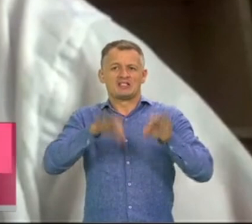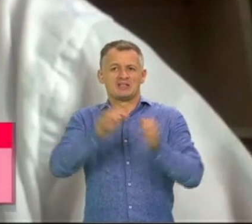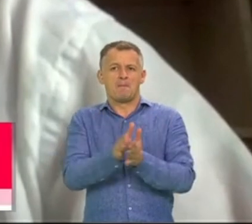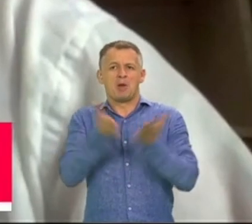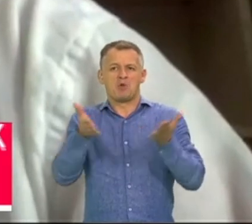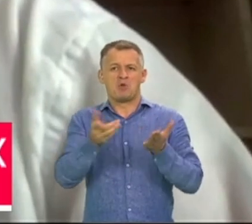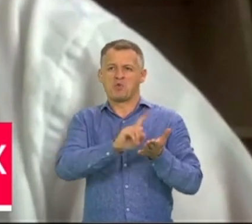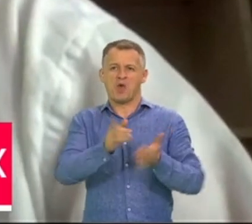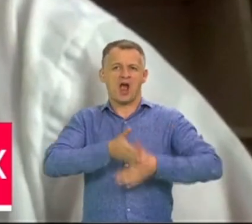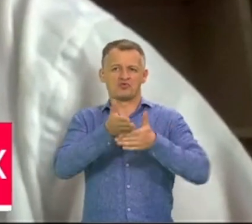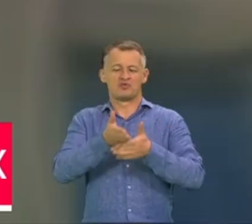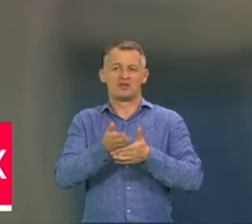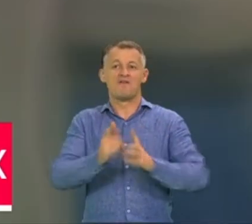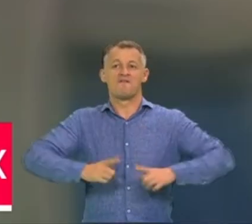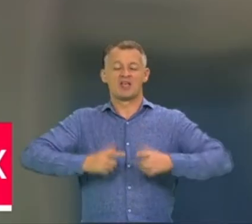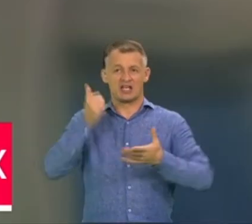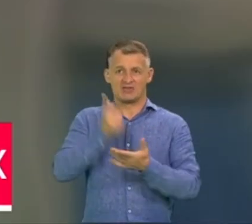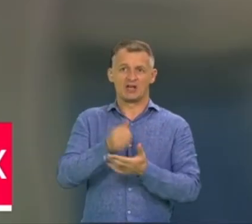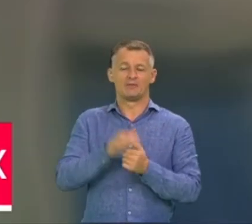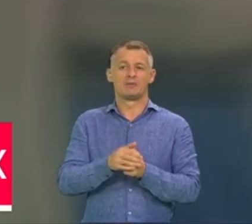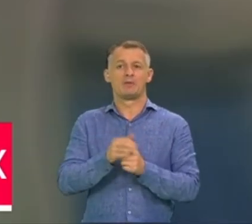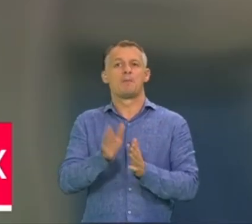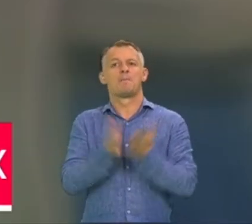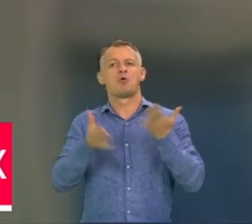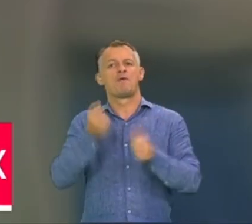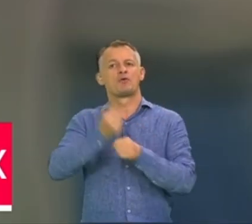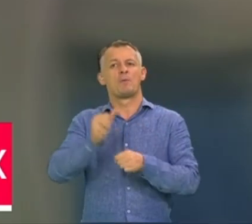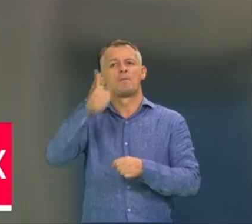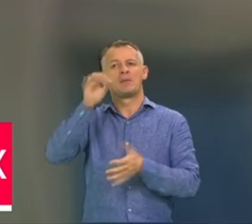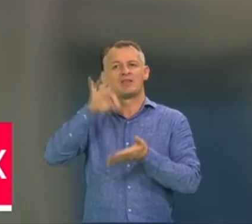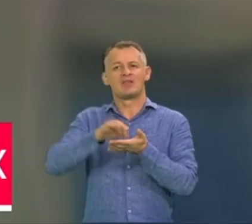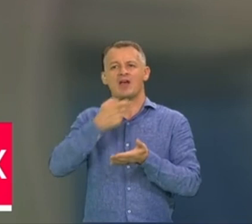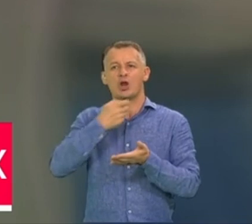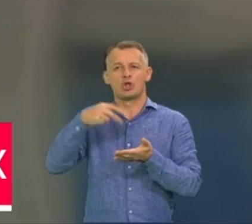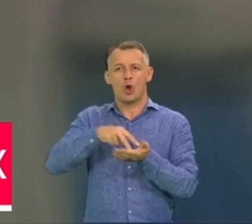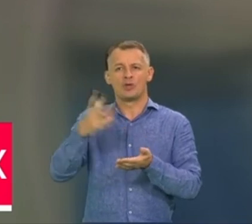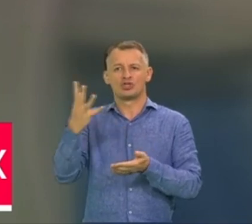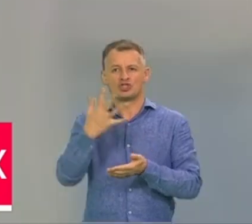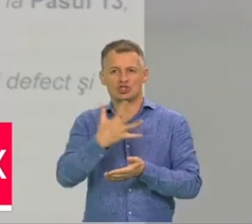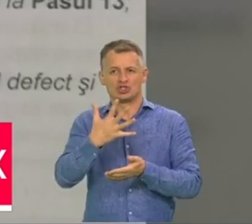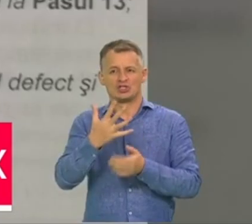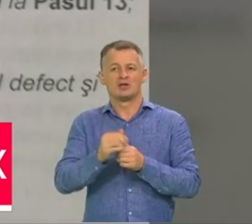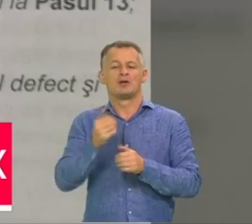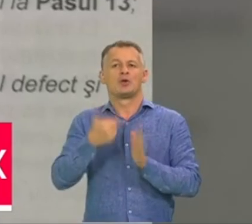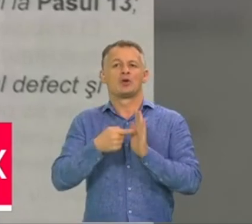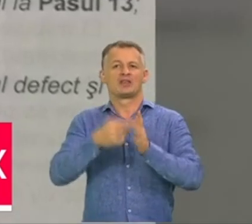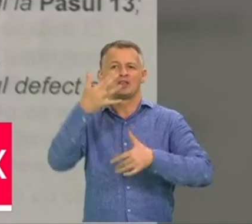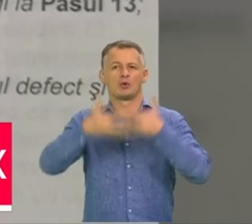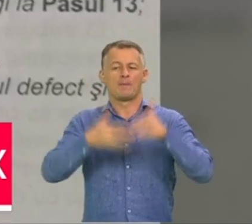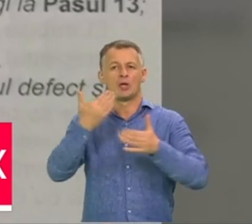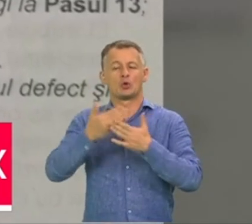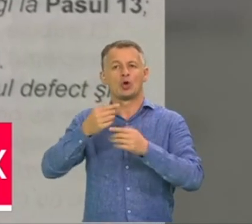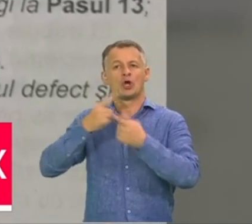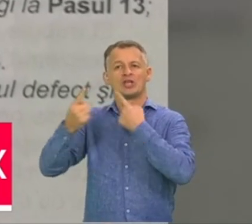vreodată, în vreo situație reală. Manualul a fost redactat pentru prima oară în 2005. Exemplul de a prezenta un algoritm pentru efectuarea convorbirii